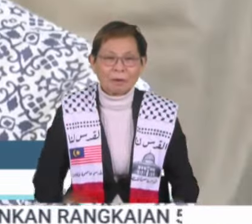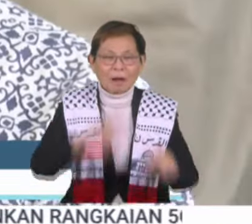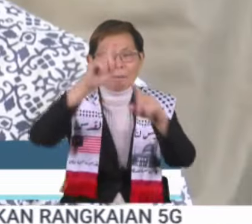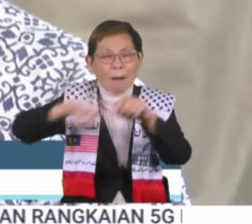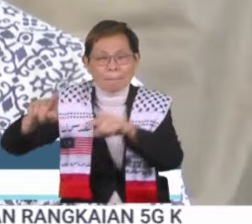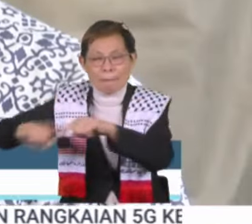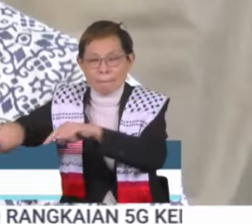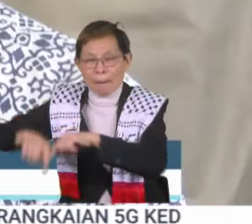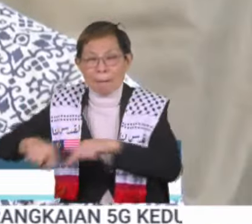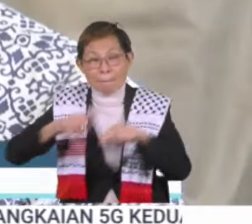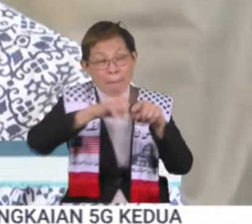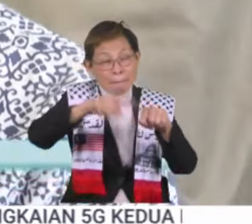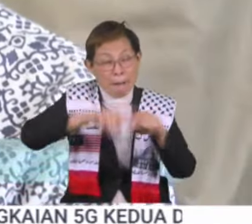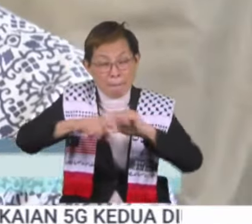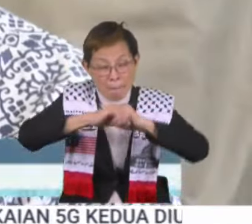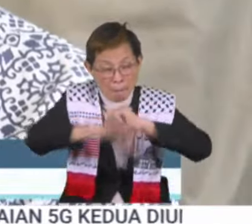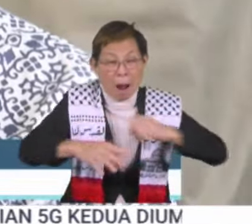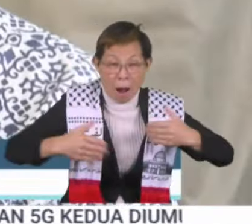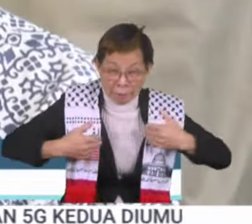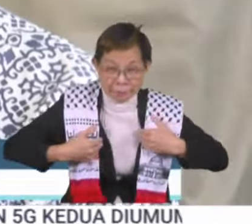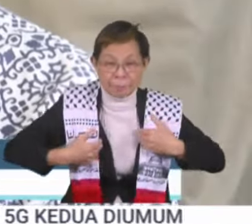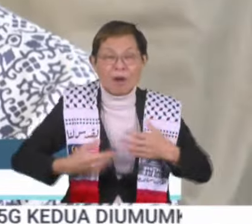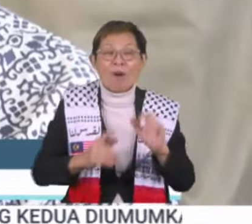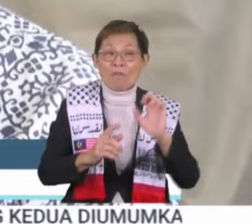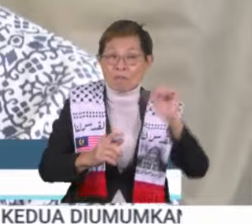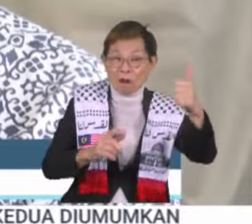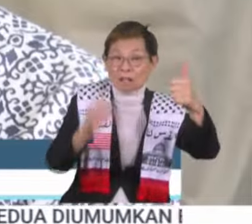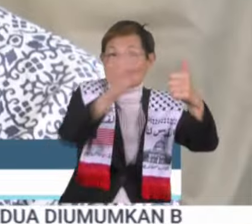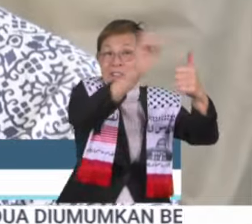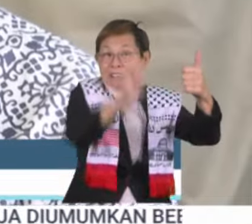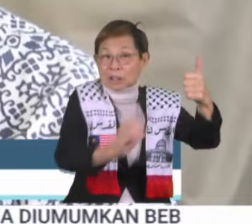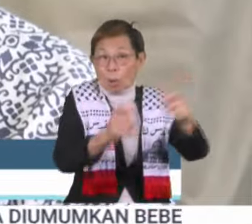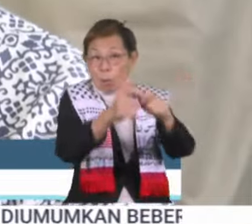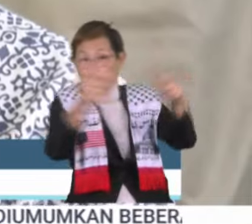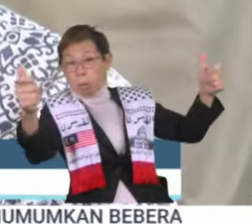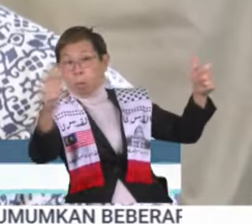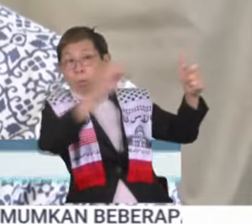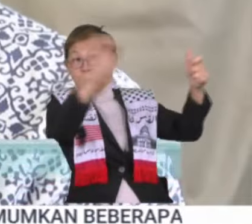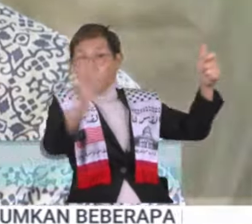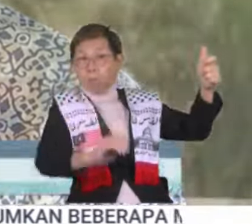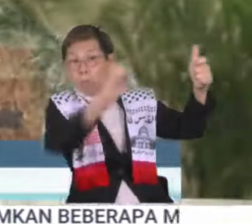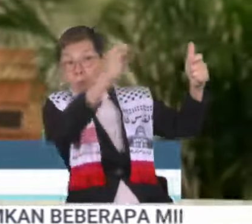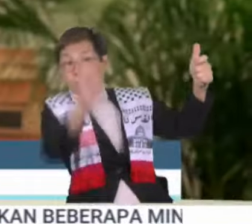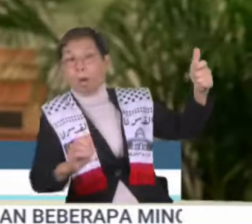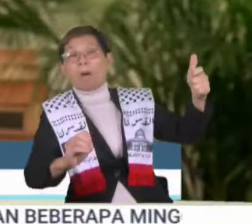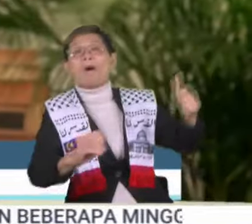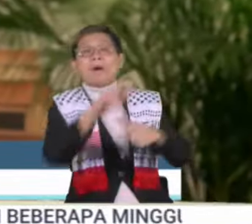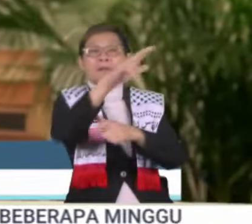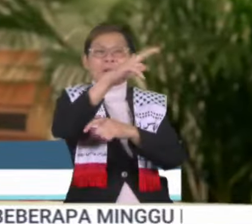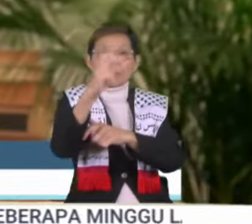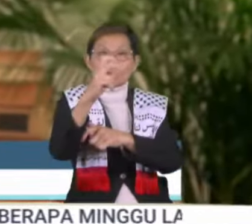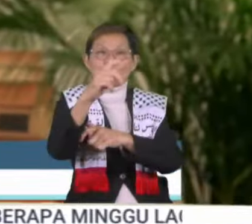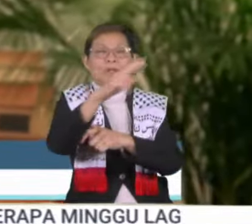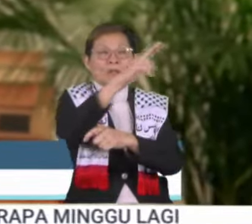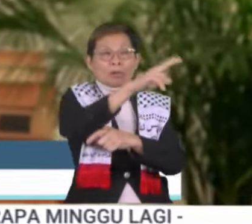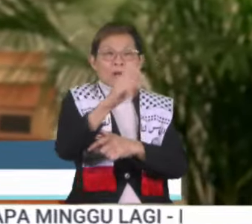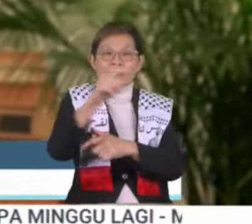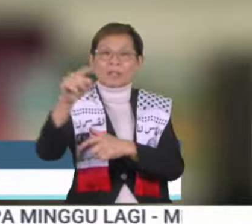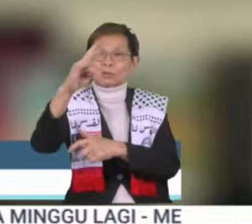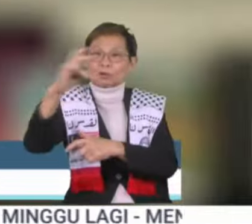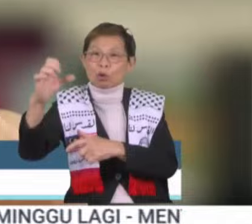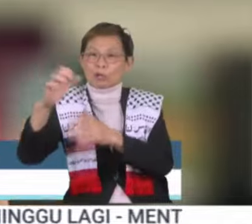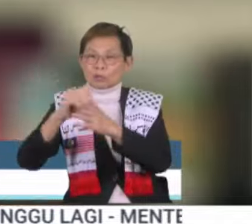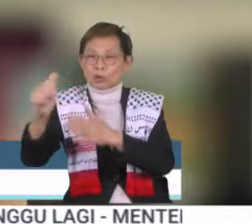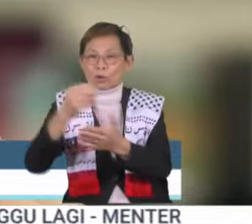Pelbagai promosi kami akan adakan. Yang pertama sekali kita akan diskaun besar-besaran lah. Jadi diskaun sebanyak RM300 hingga RM700